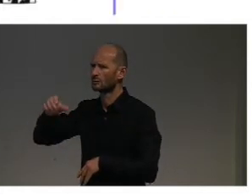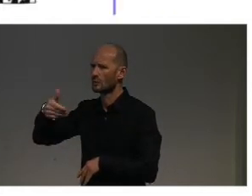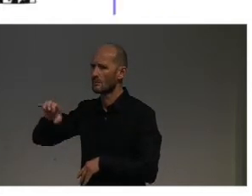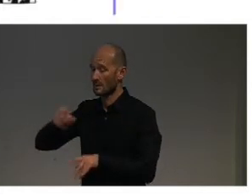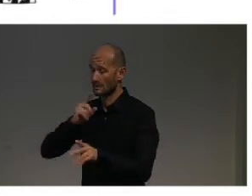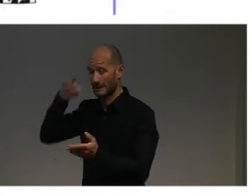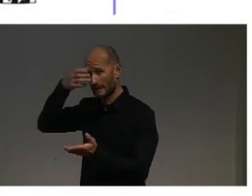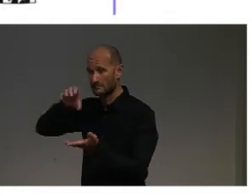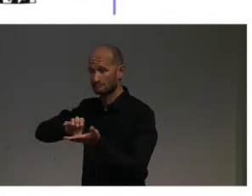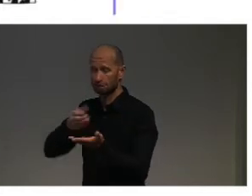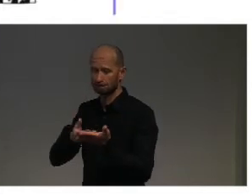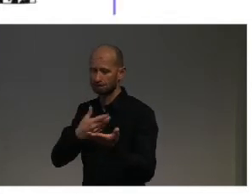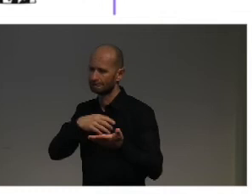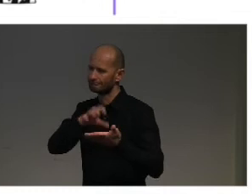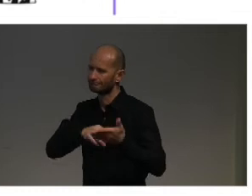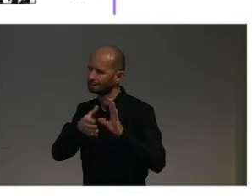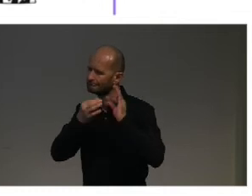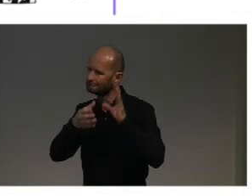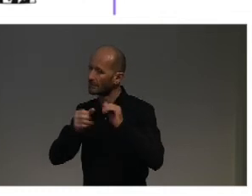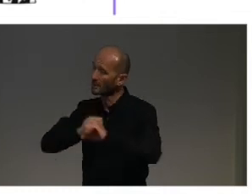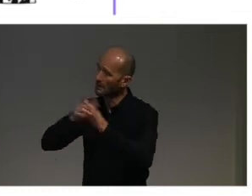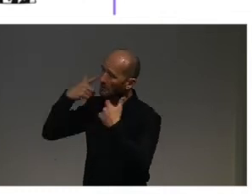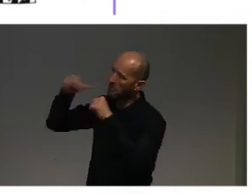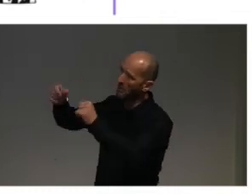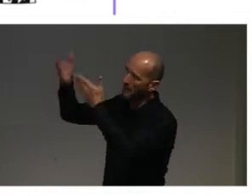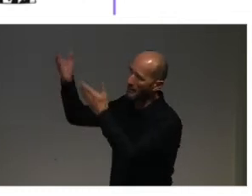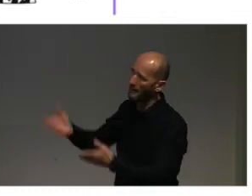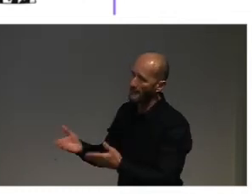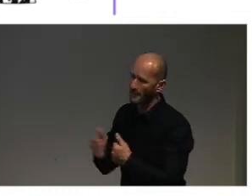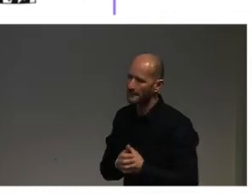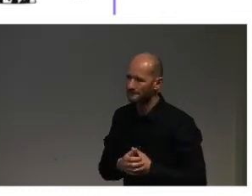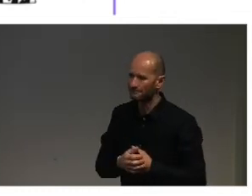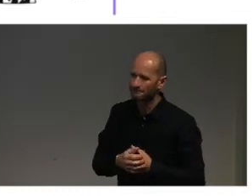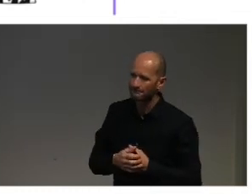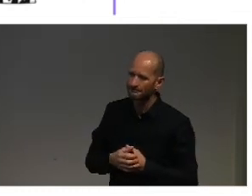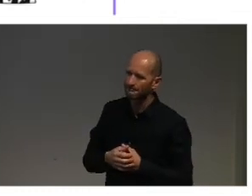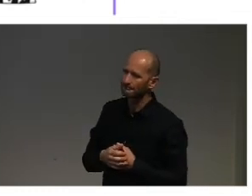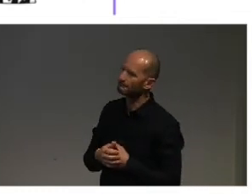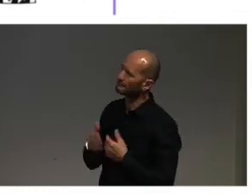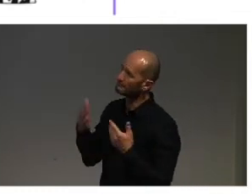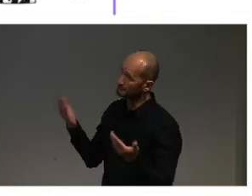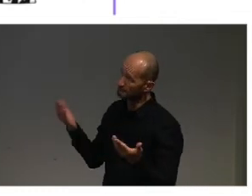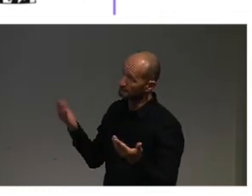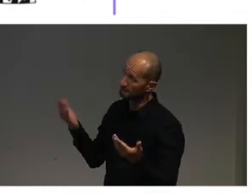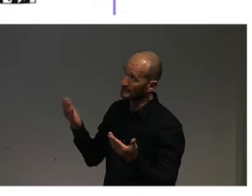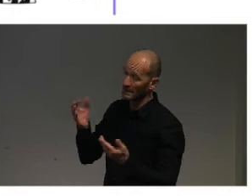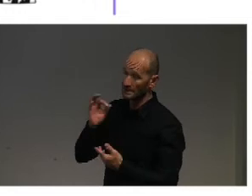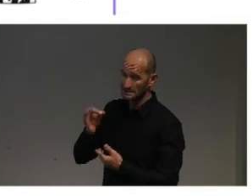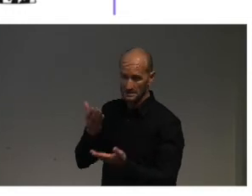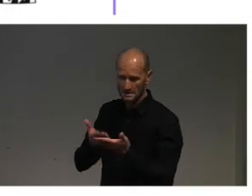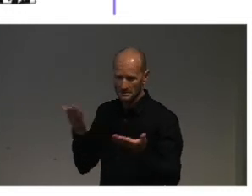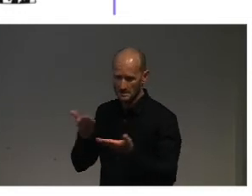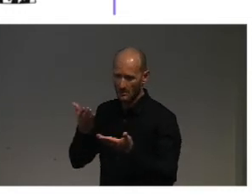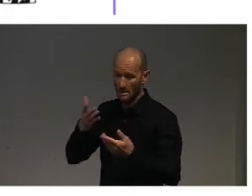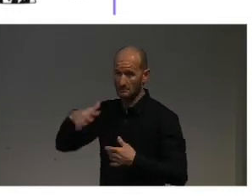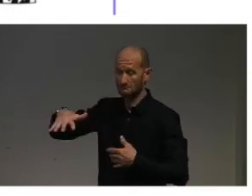concept de l'exposome, qu'on peut voir aussi caractérisé ici. C'est-à-dire que L'exposome, c'est à la fois effectivement l'ensemble